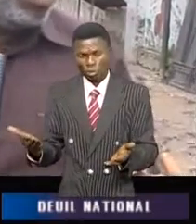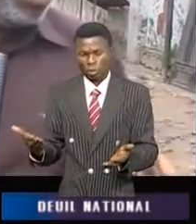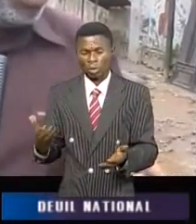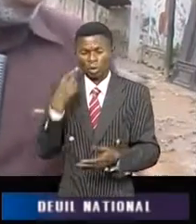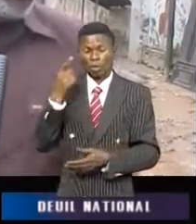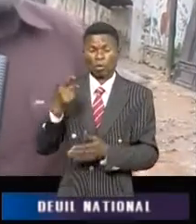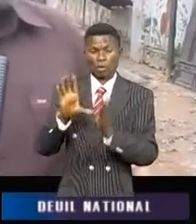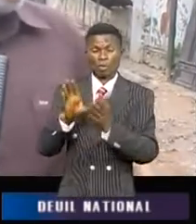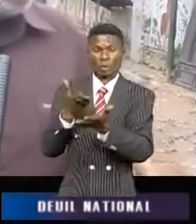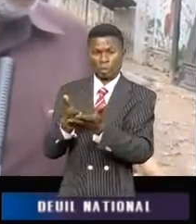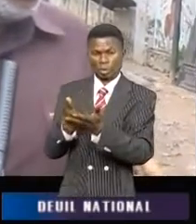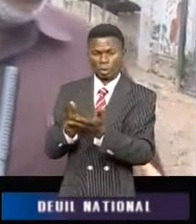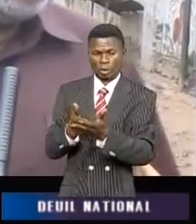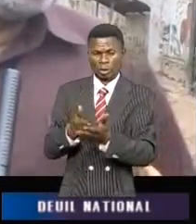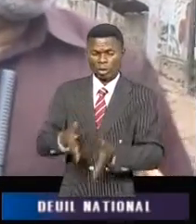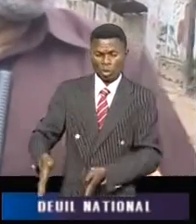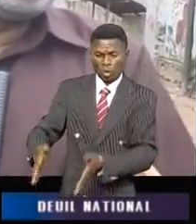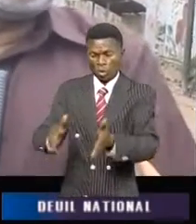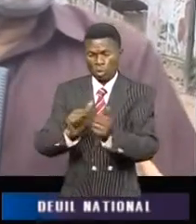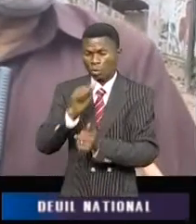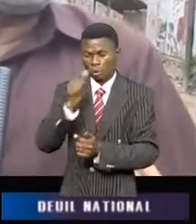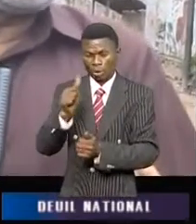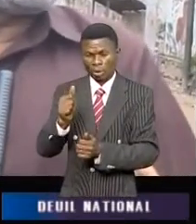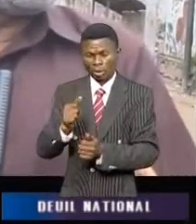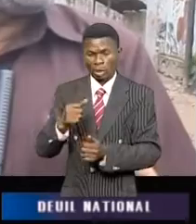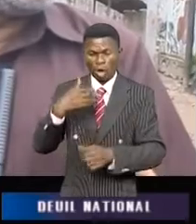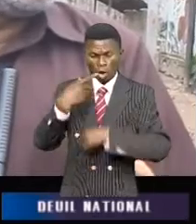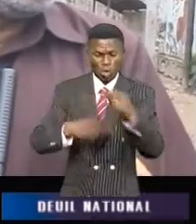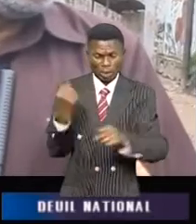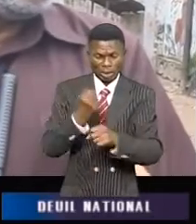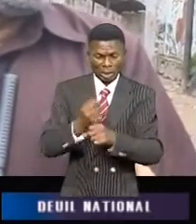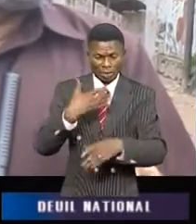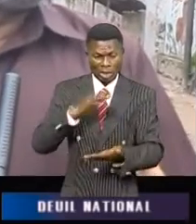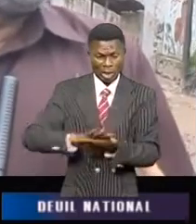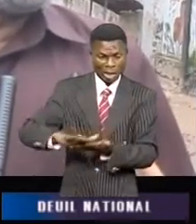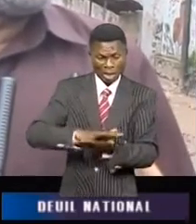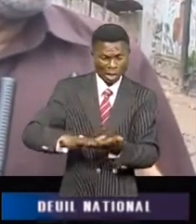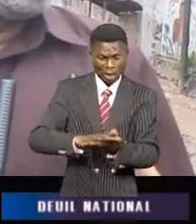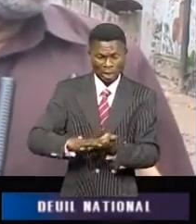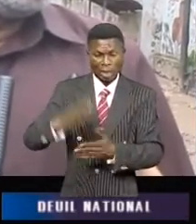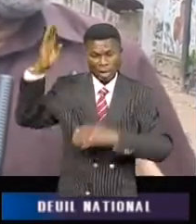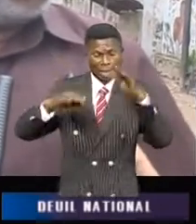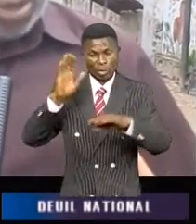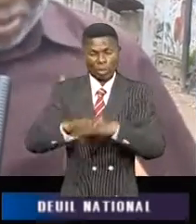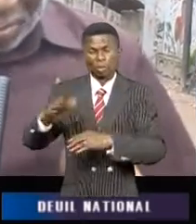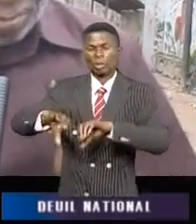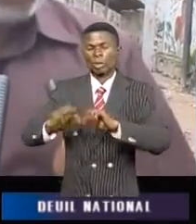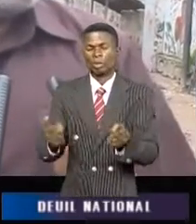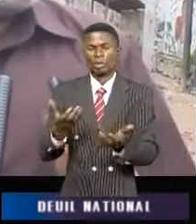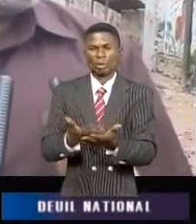moi, parce qu'il n'y a pas de grand niveau. Si nous faisons la route directement, nous attaquons la chaussée et la pluie tombe, l'eau